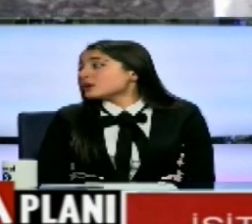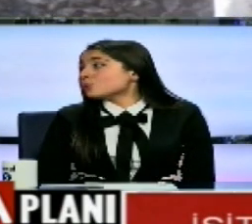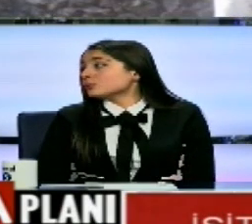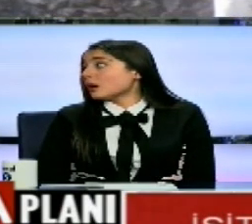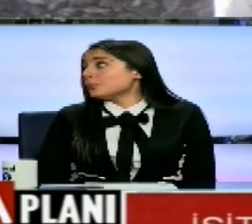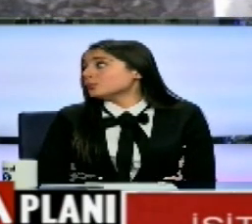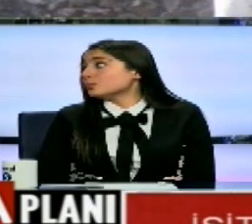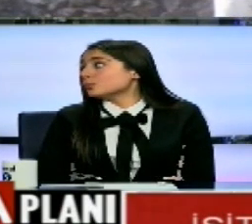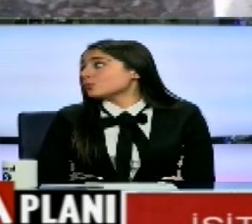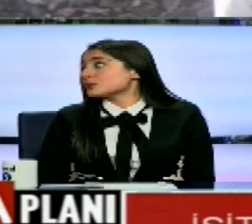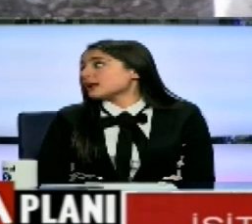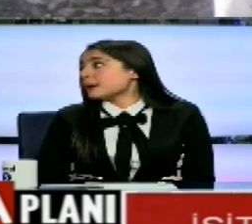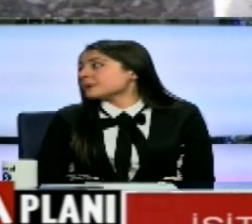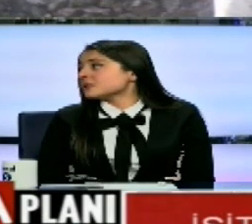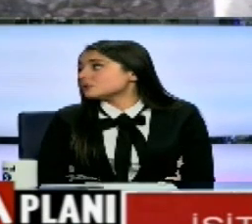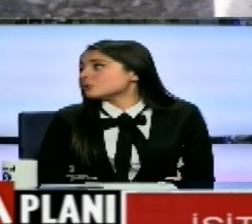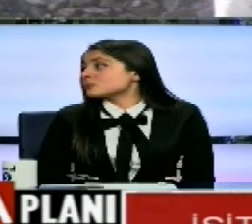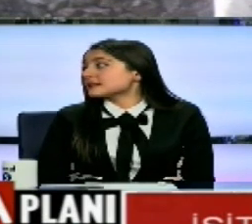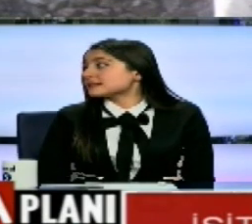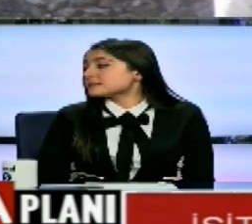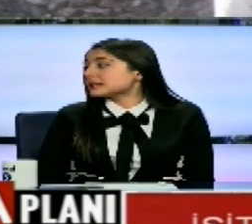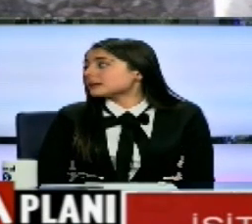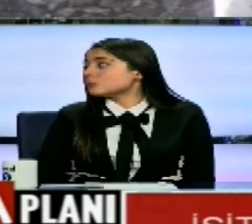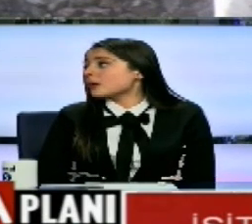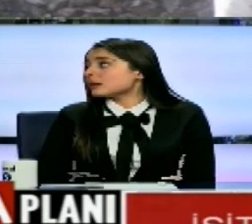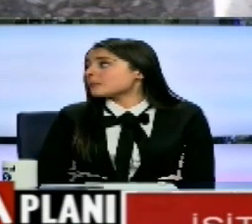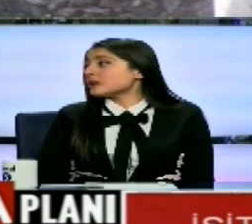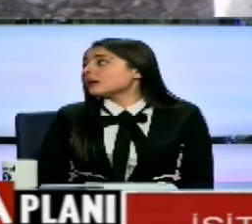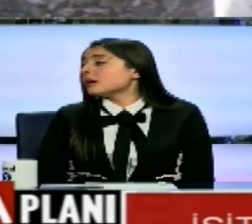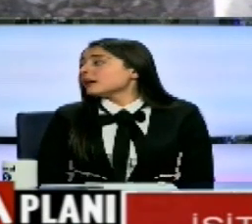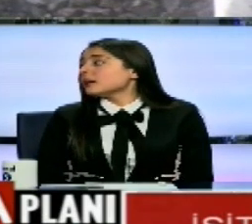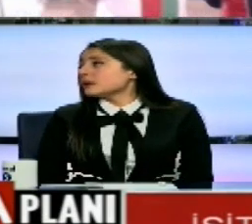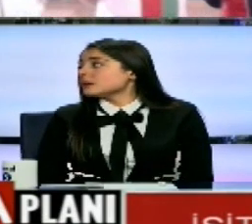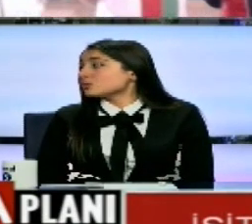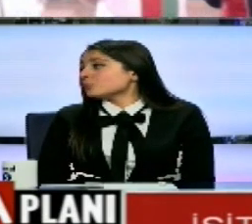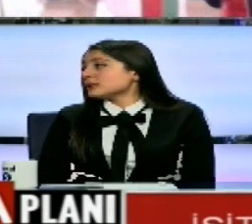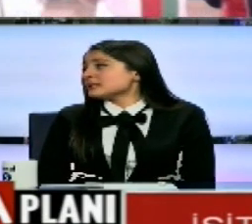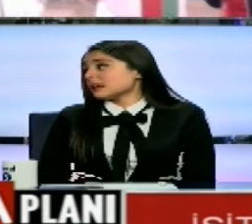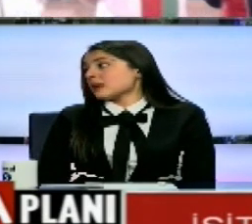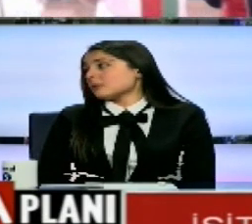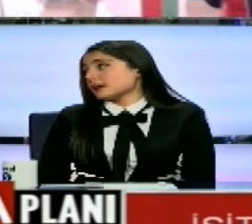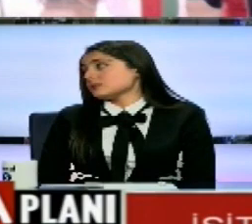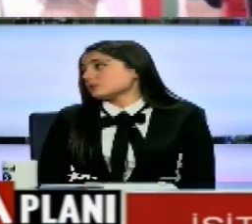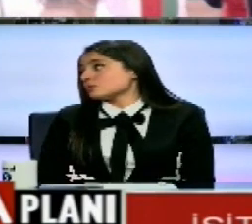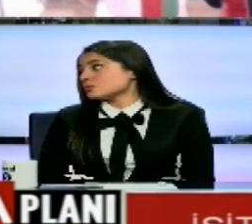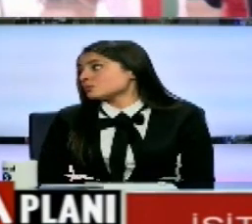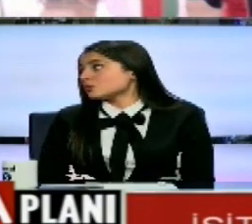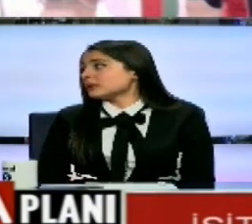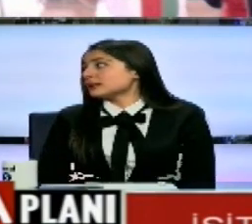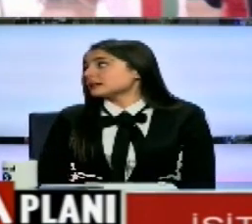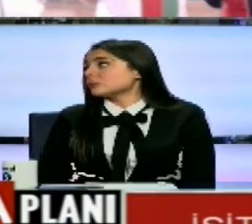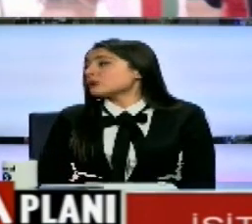Daha çok daha büyük büyük projeler yapmak istiyoruz. Devletimizden bu bağlamda çok büyük destekler bekliyoruz.